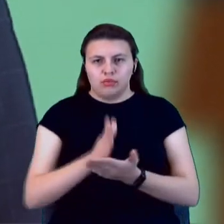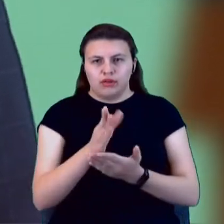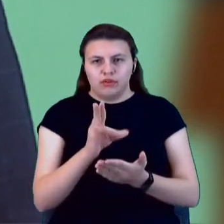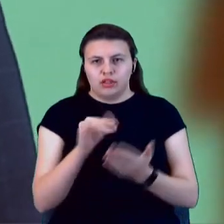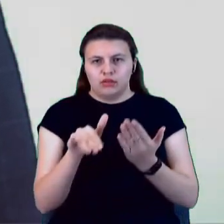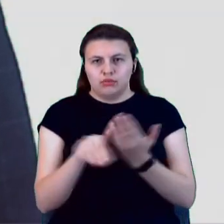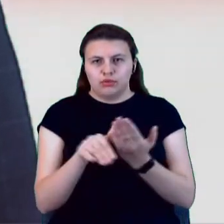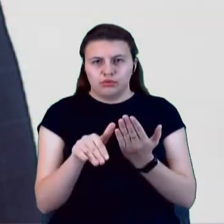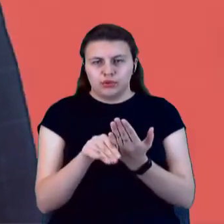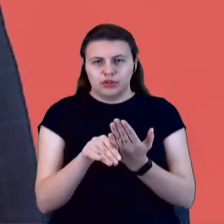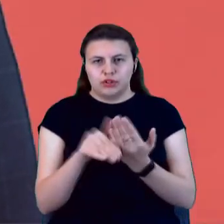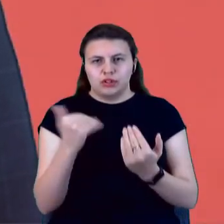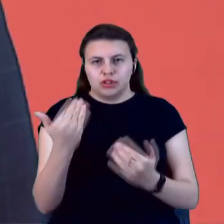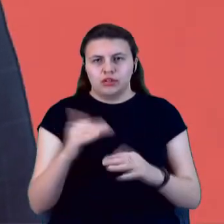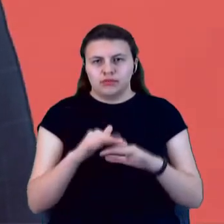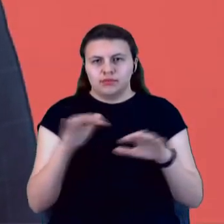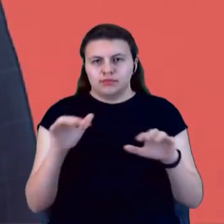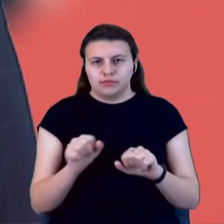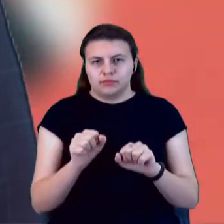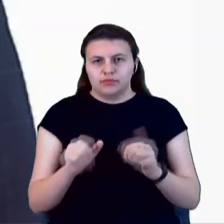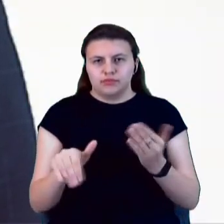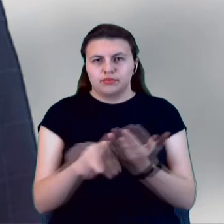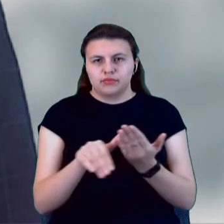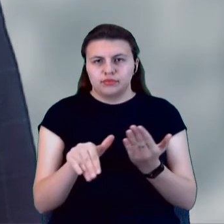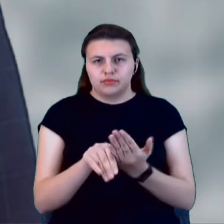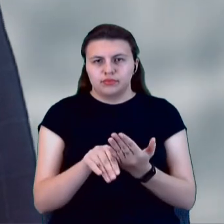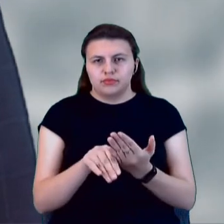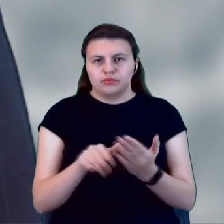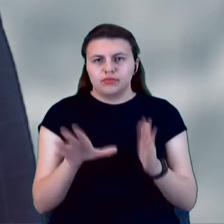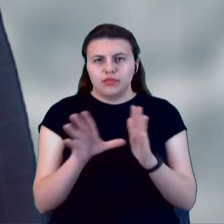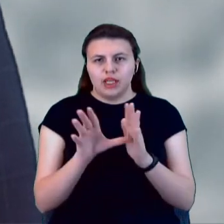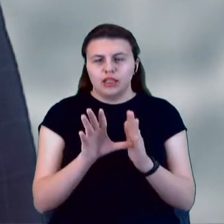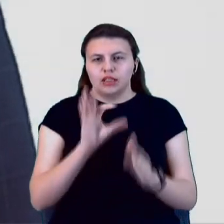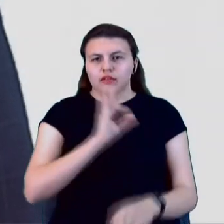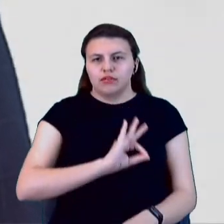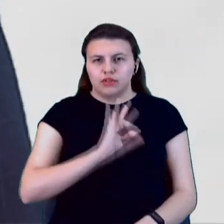стороны власти, на помощь в той же энергоэффективности,